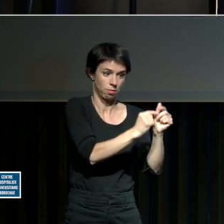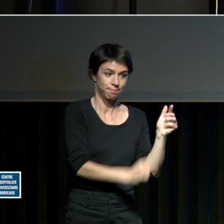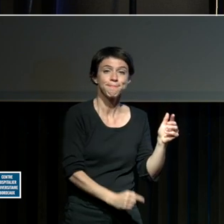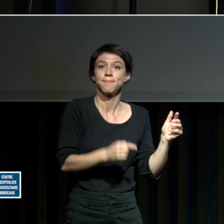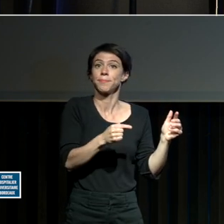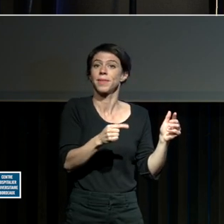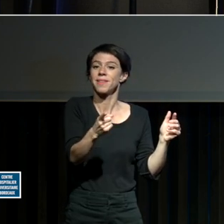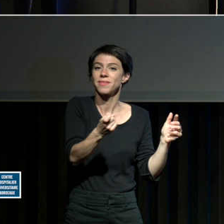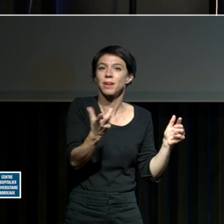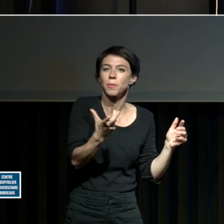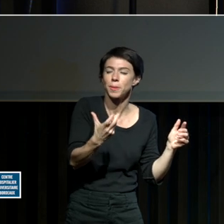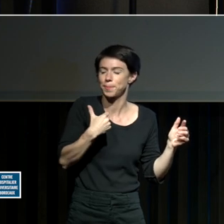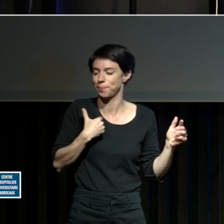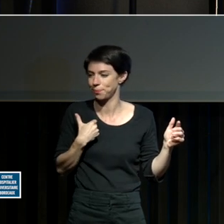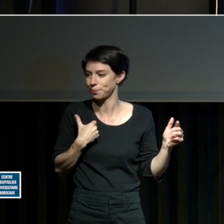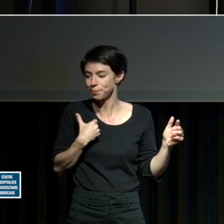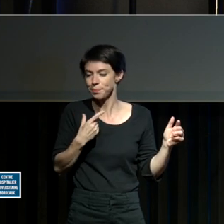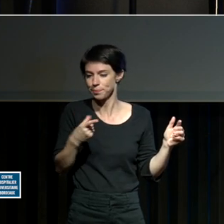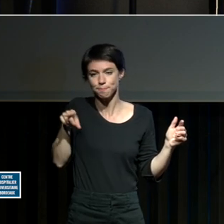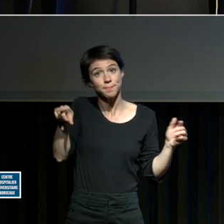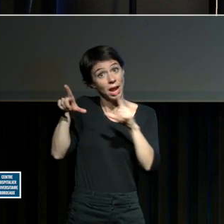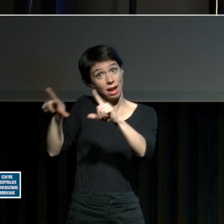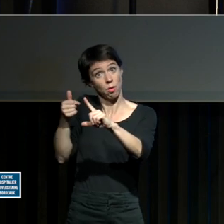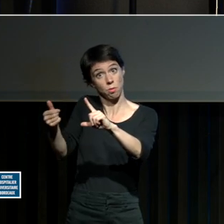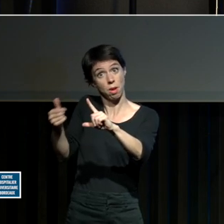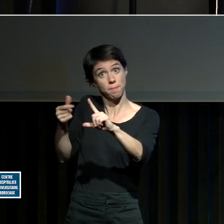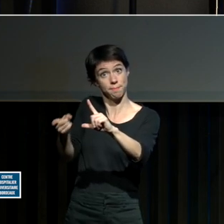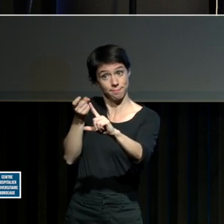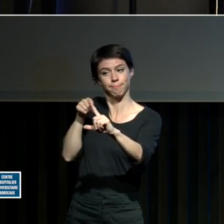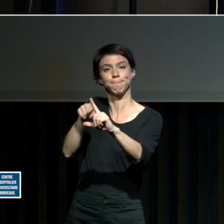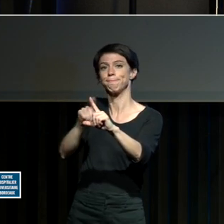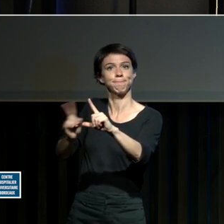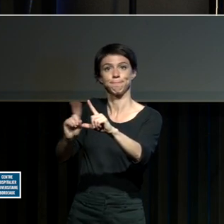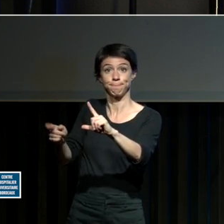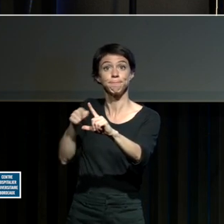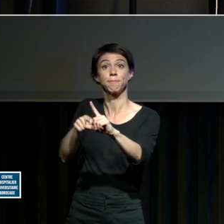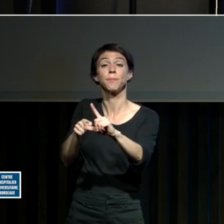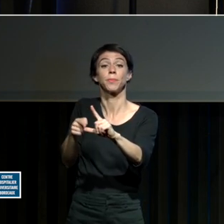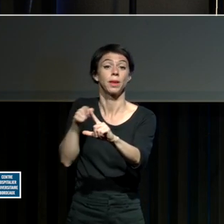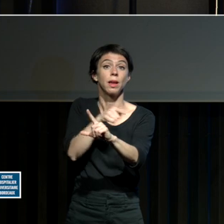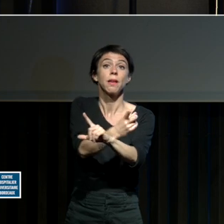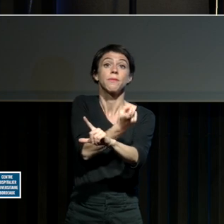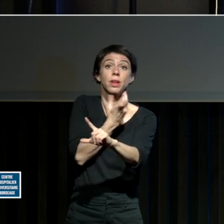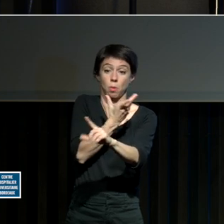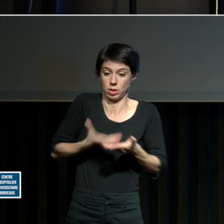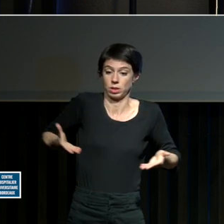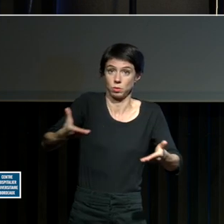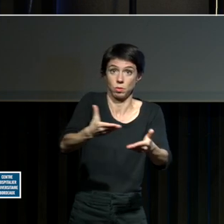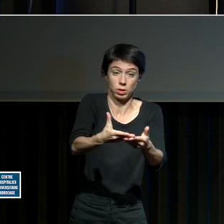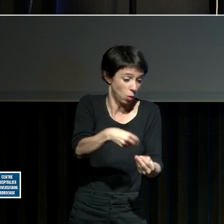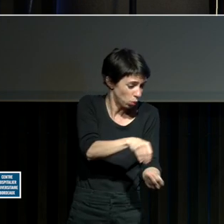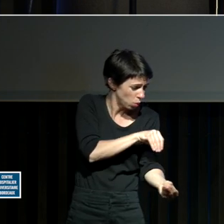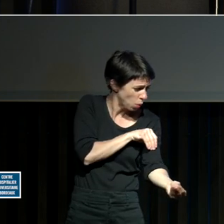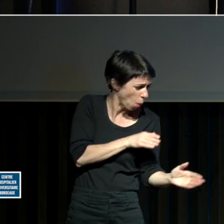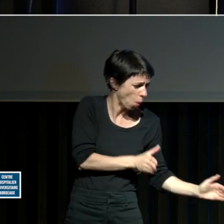sont mieux expliqués par le fait qu'une exposition précoce aux écrans va se faire au détriment, va